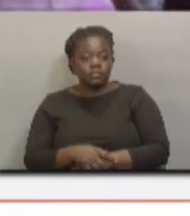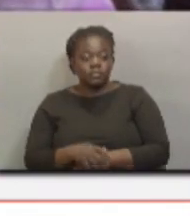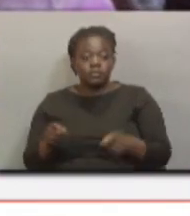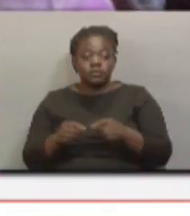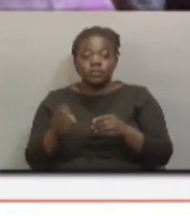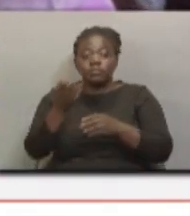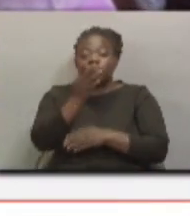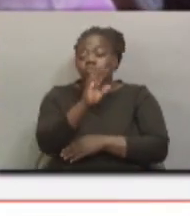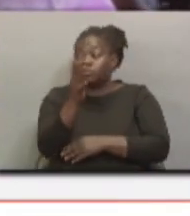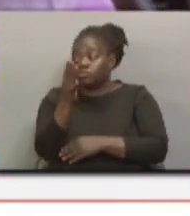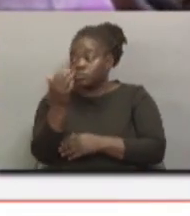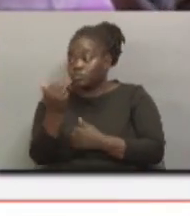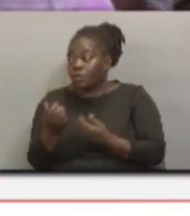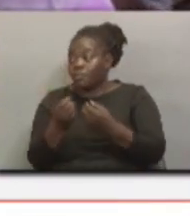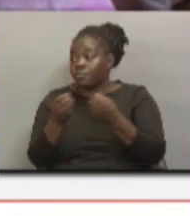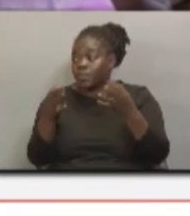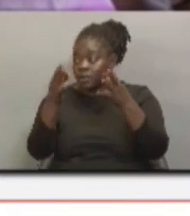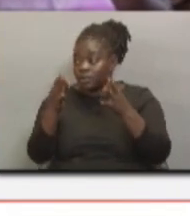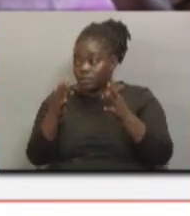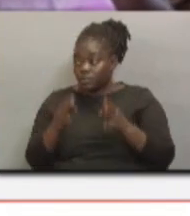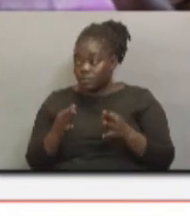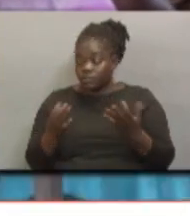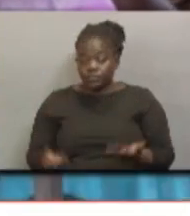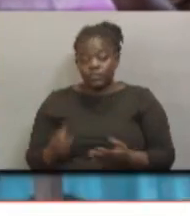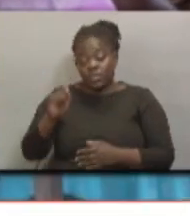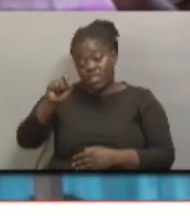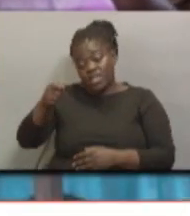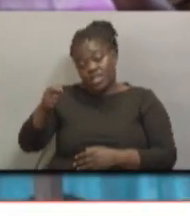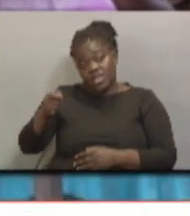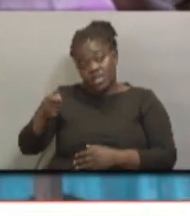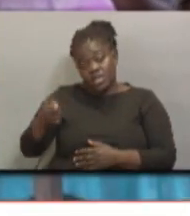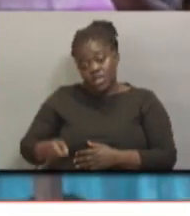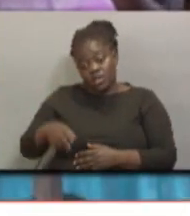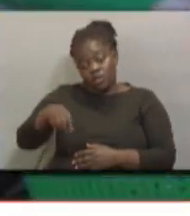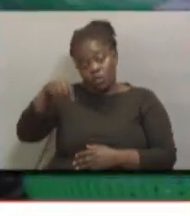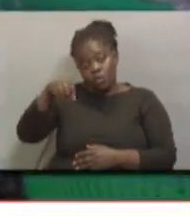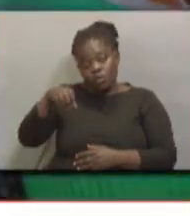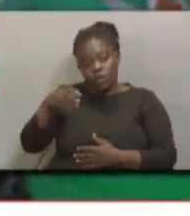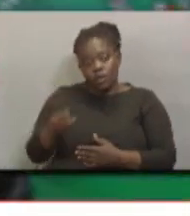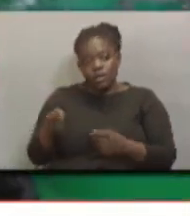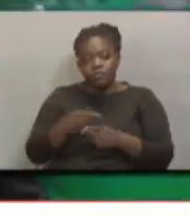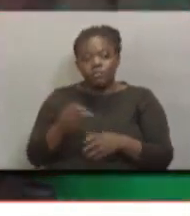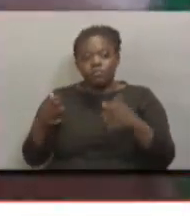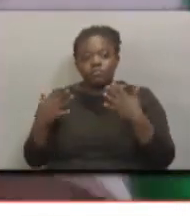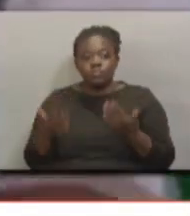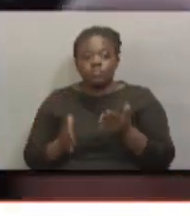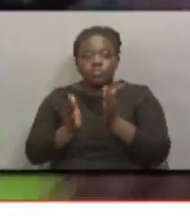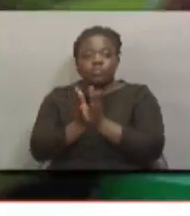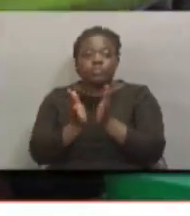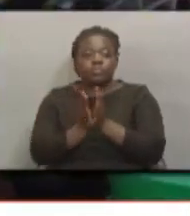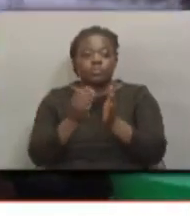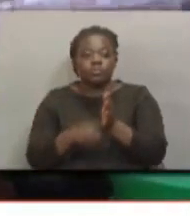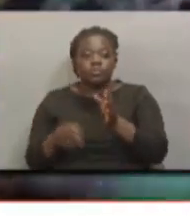trays. So many things. Key holders from paper. Atimu atubulidde nti mu kibiina